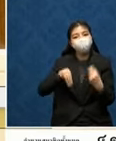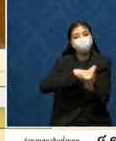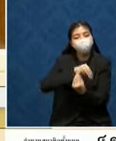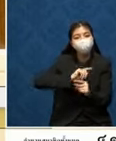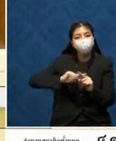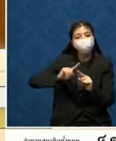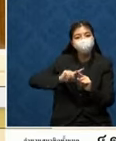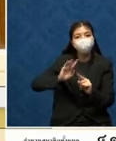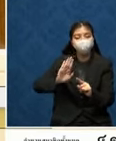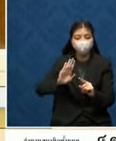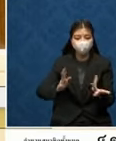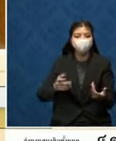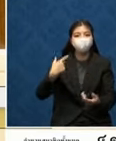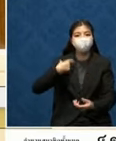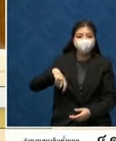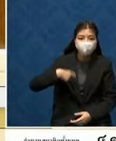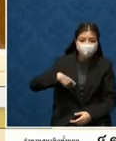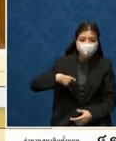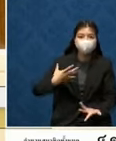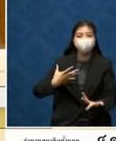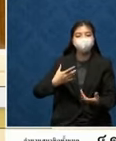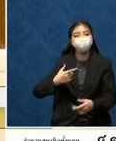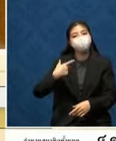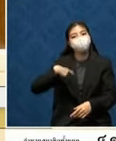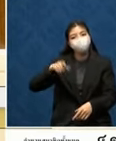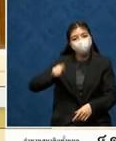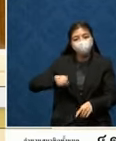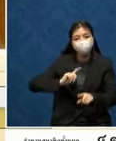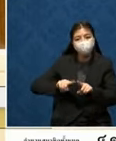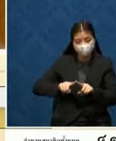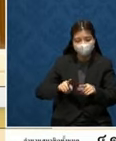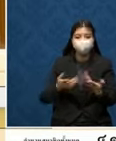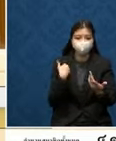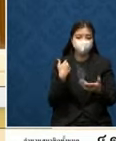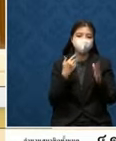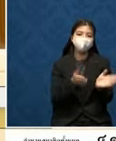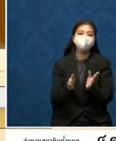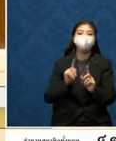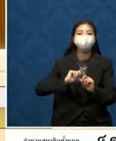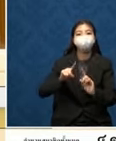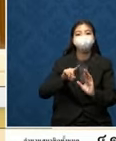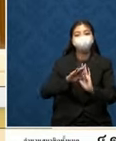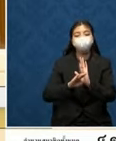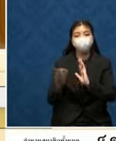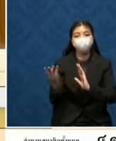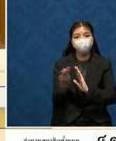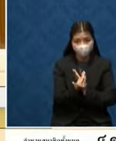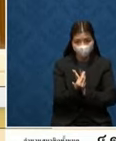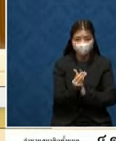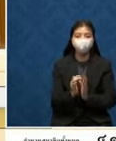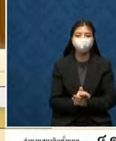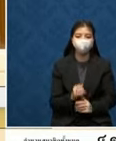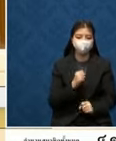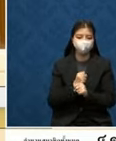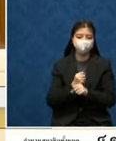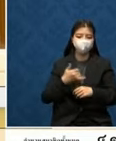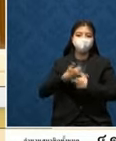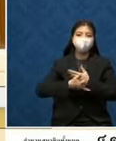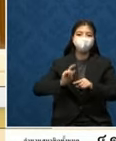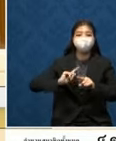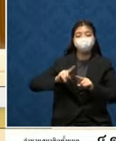อัยการเร่งรัดกระบวนการทางคดียาเสพติดให้มีความรวดเร็วมากยิ่งขึ้นความร่วมมือระหว่างประเทศใช้กลไกการ